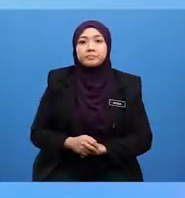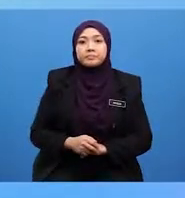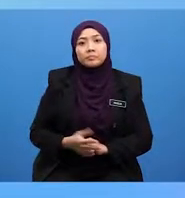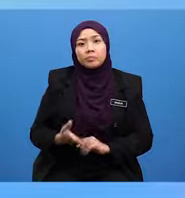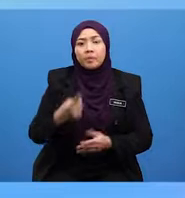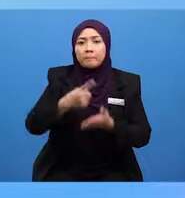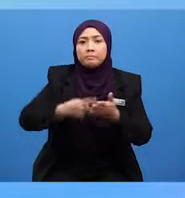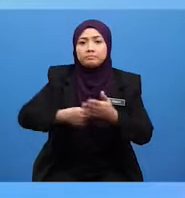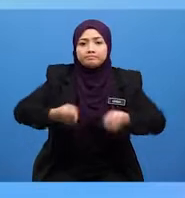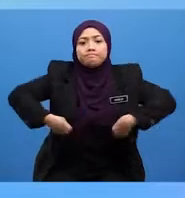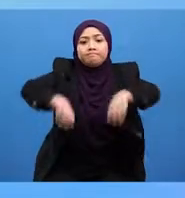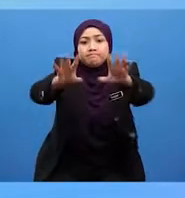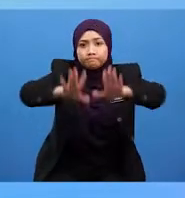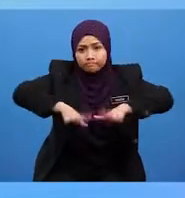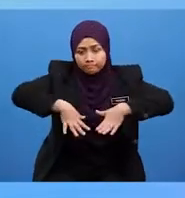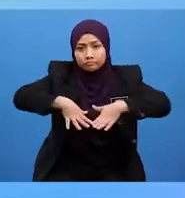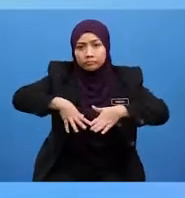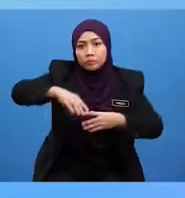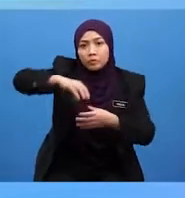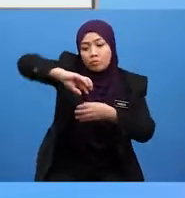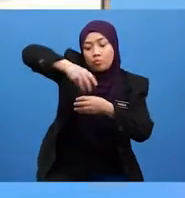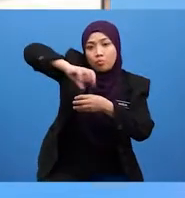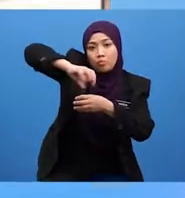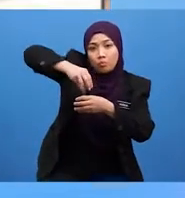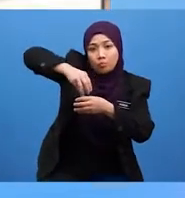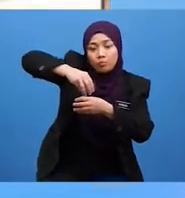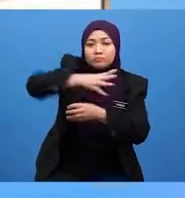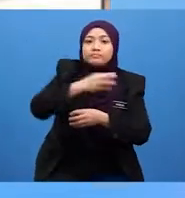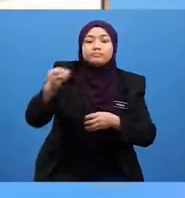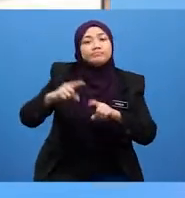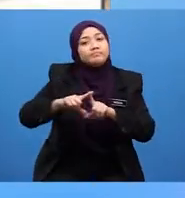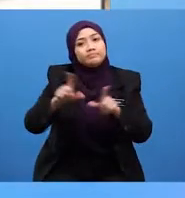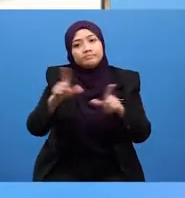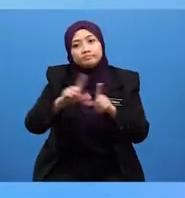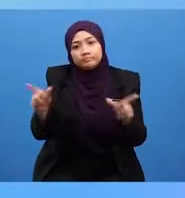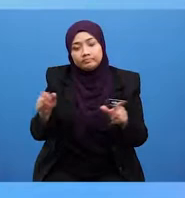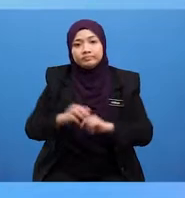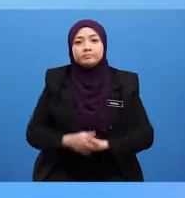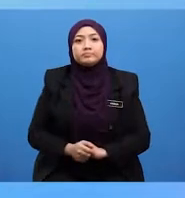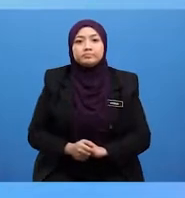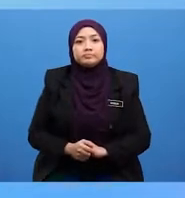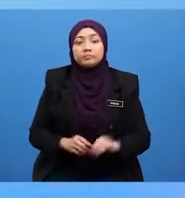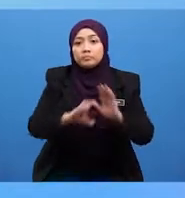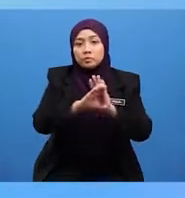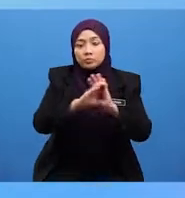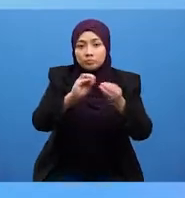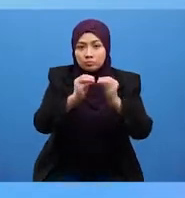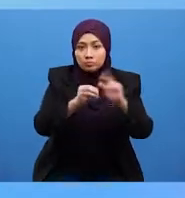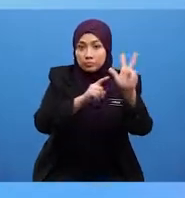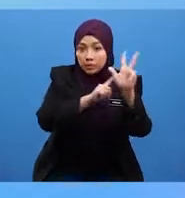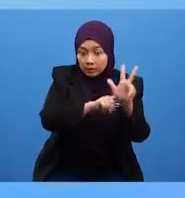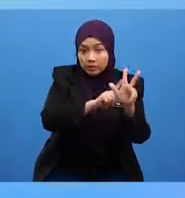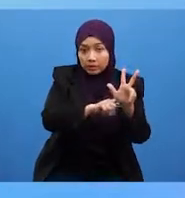permaidani, penutup botol dan sebagainya. Contoh plastik ketiga